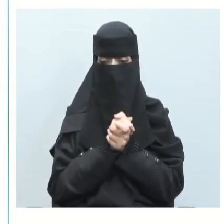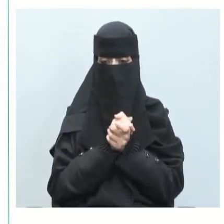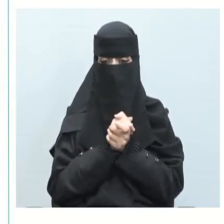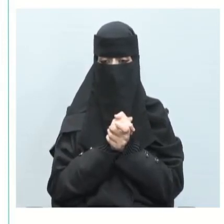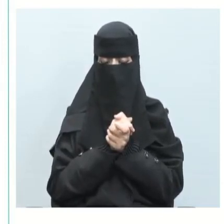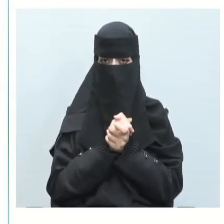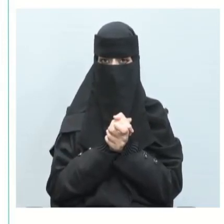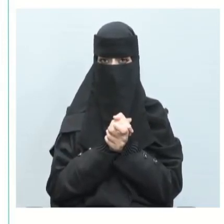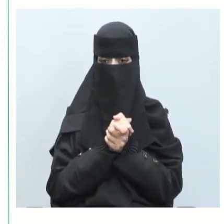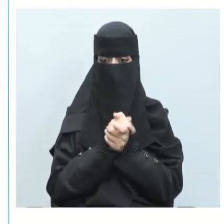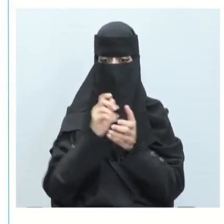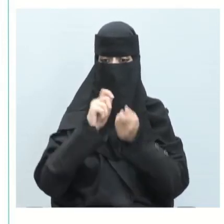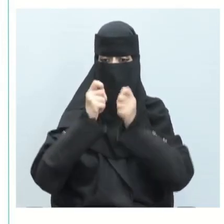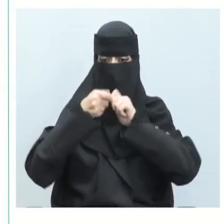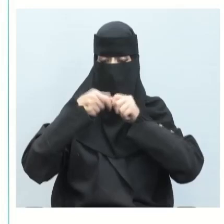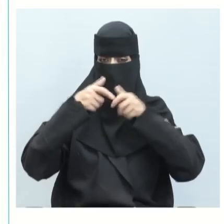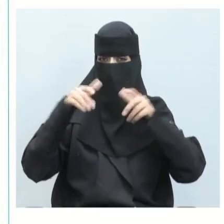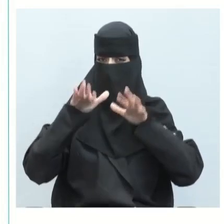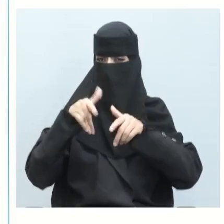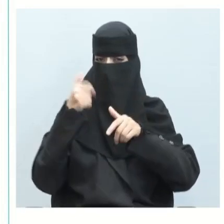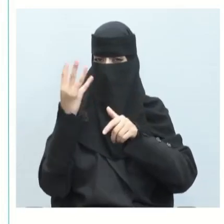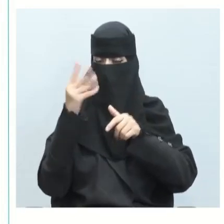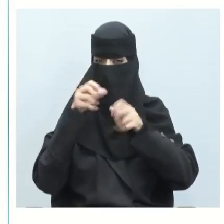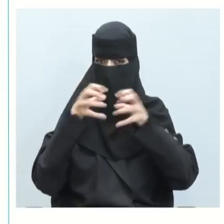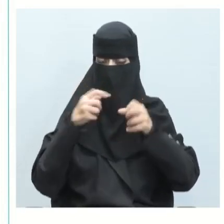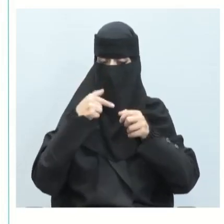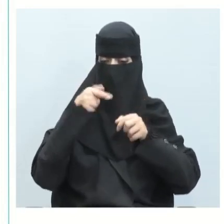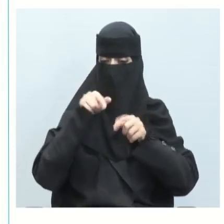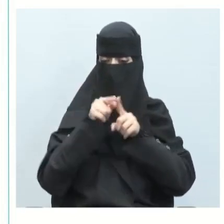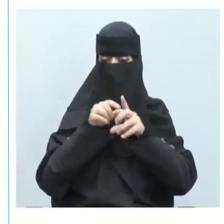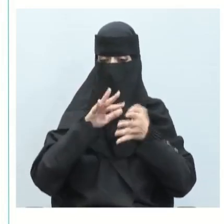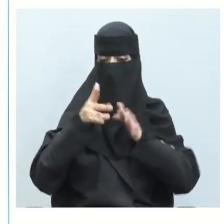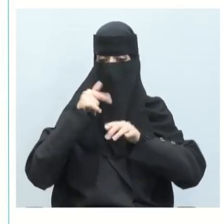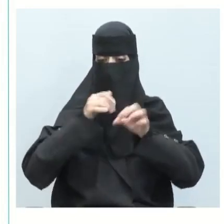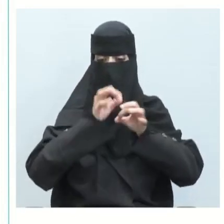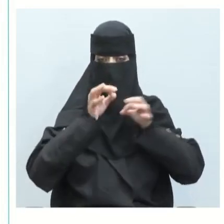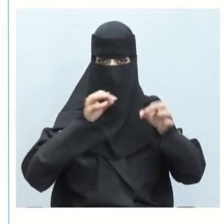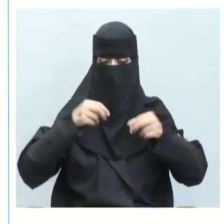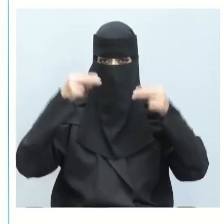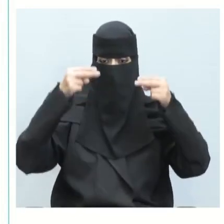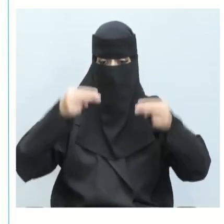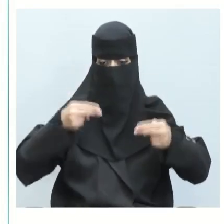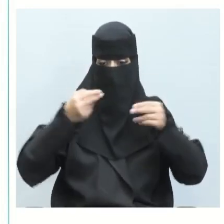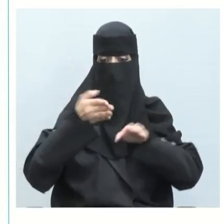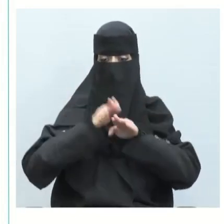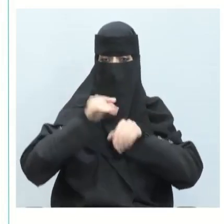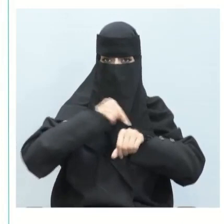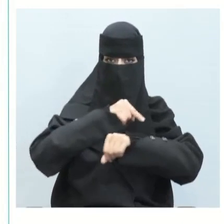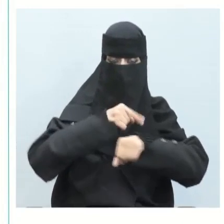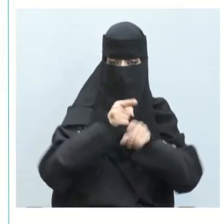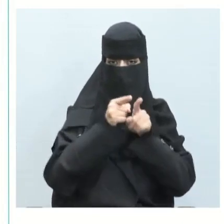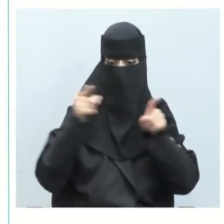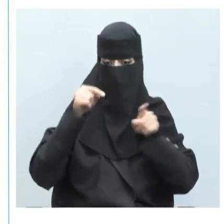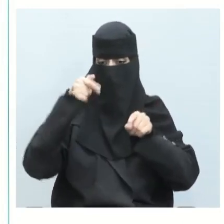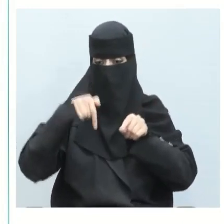في بتاكيد تعويض التكاليف الهالكه ماذا نقصد بالتكاليف الهالكه يمكن التخطي فعليات على مدار فترات طويله